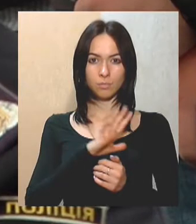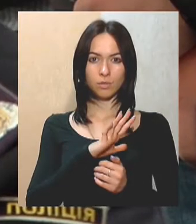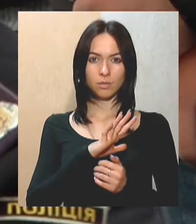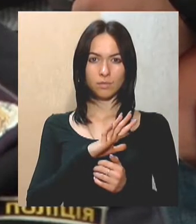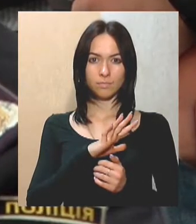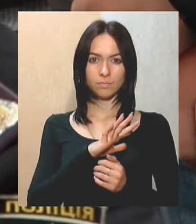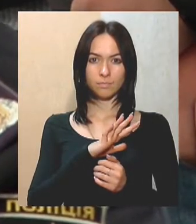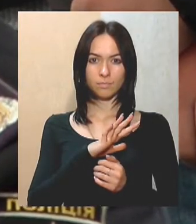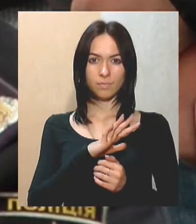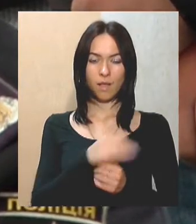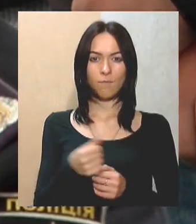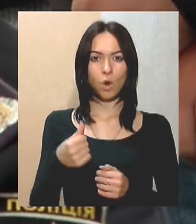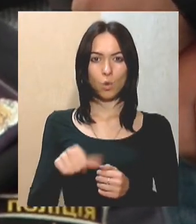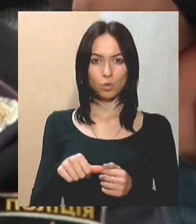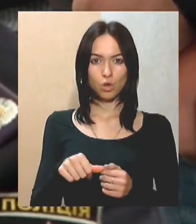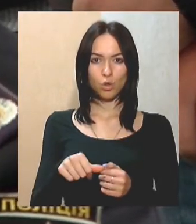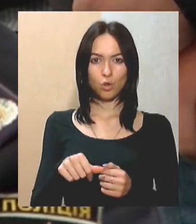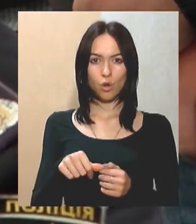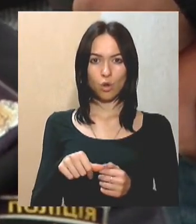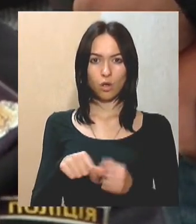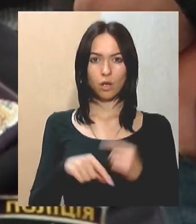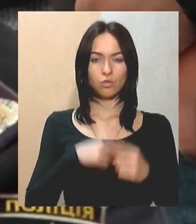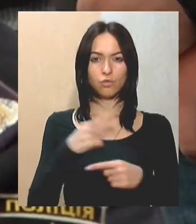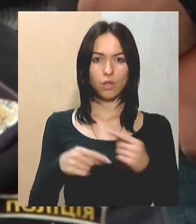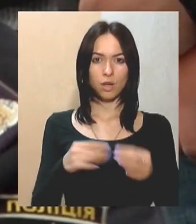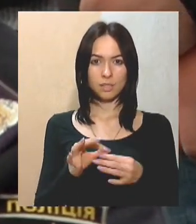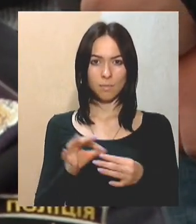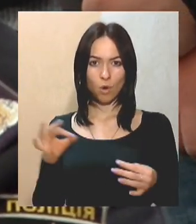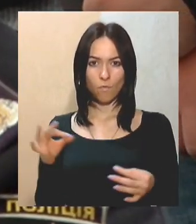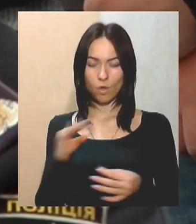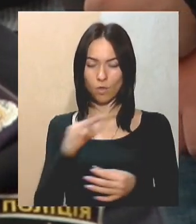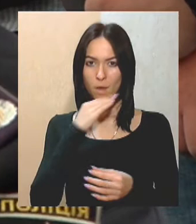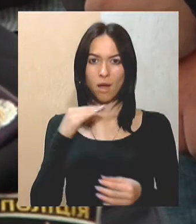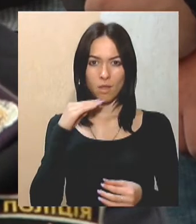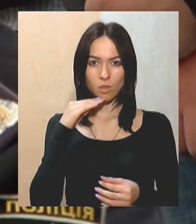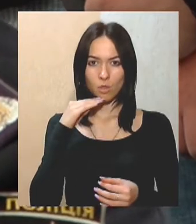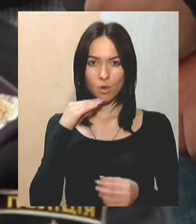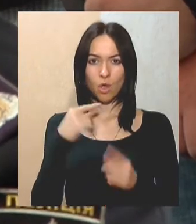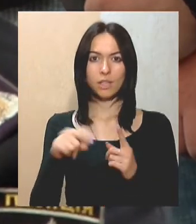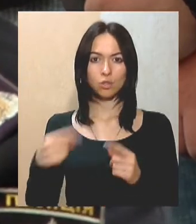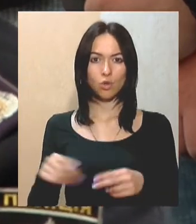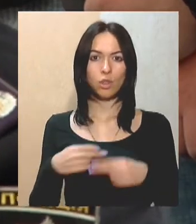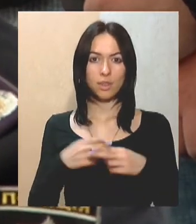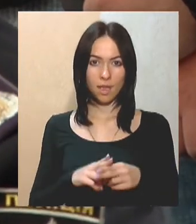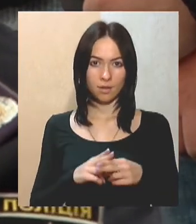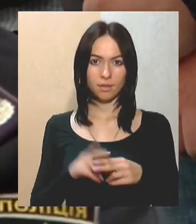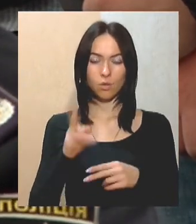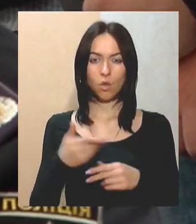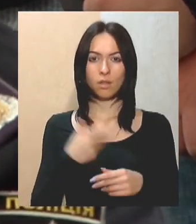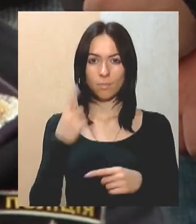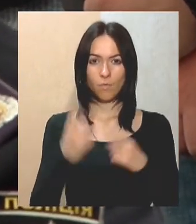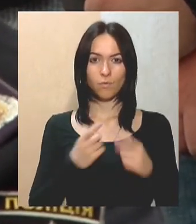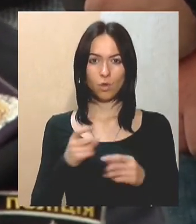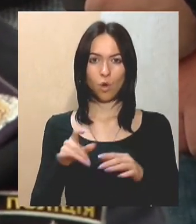було включено через провод багато іншої техніки, ну, як вона повідомила, комп'ютер і